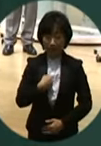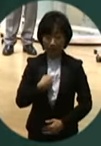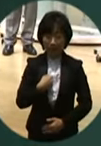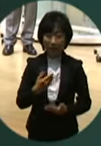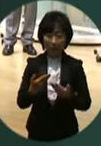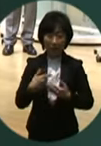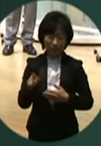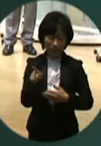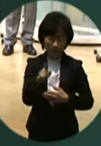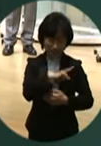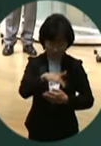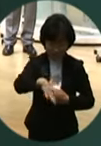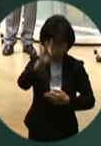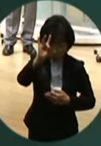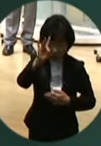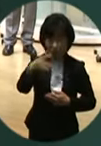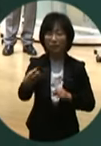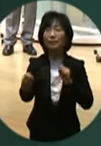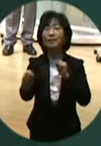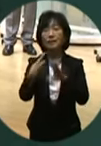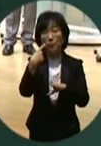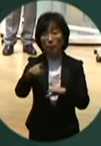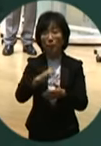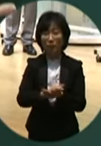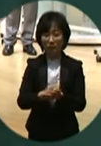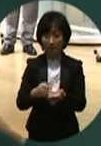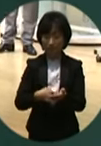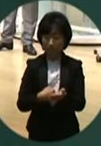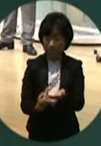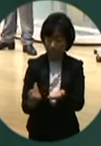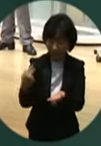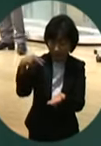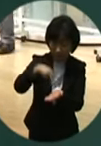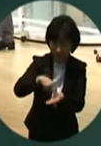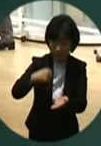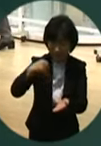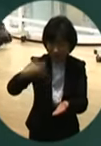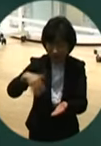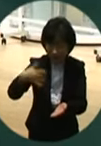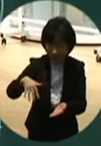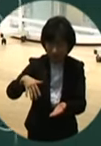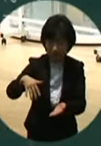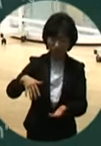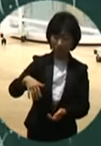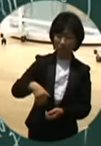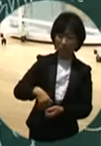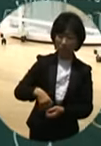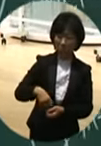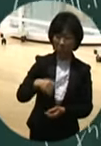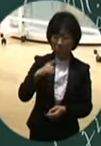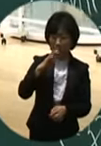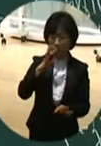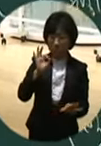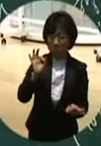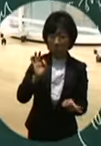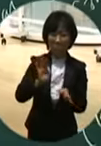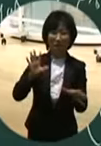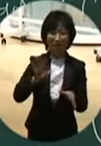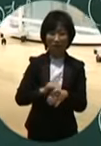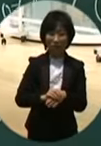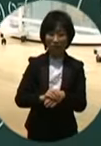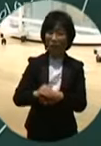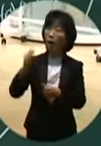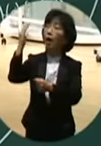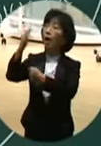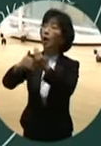이겁니다. This is the very first answer that I received. 미자립? Dependency? 말이 됩니까? Does that make 하나님은 sense? 전능하시고